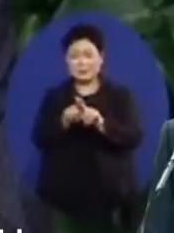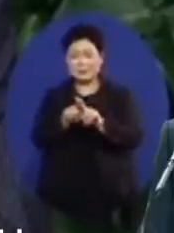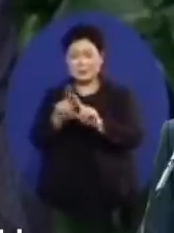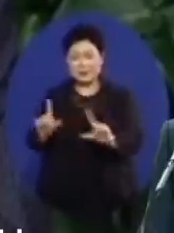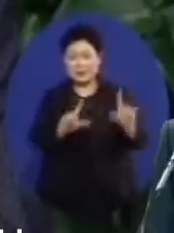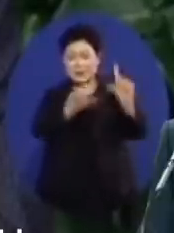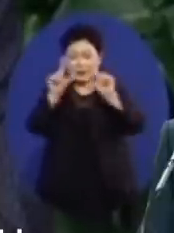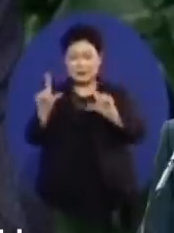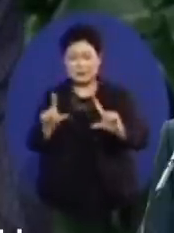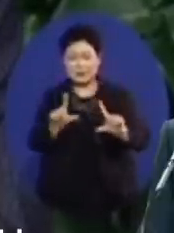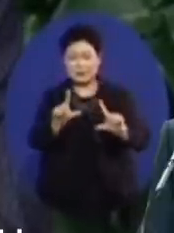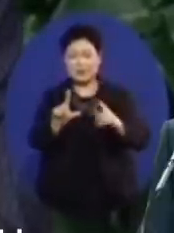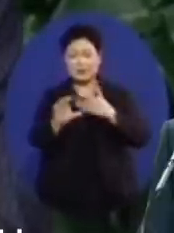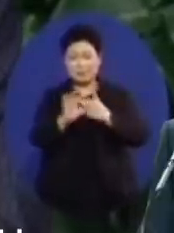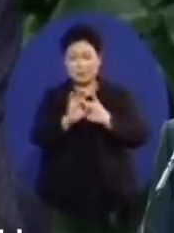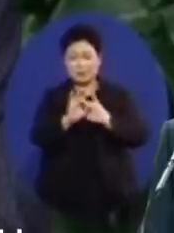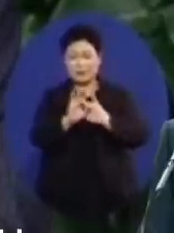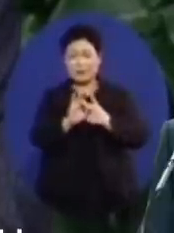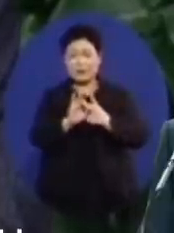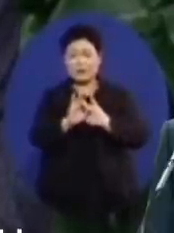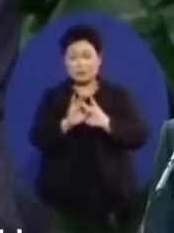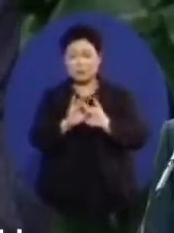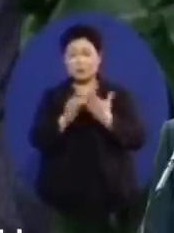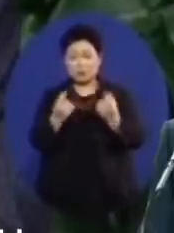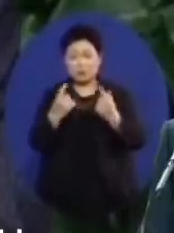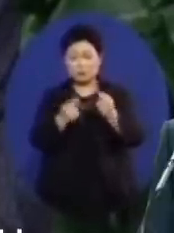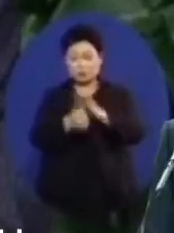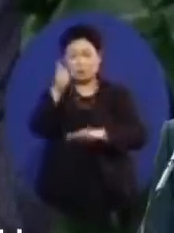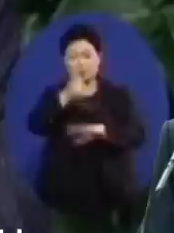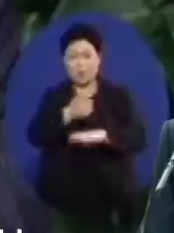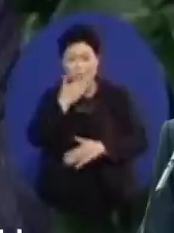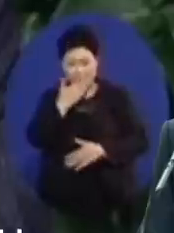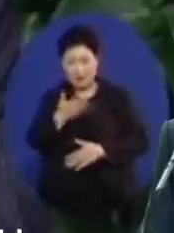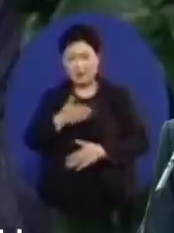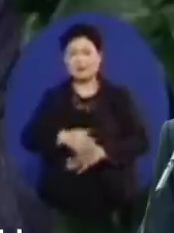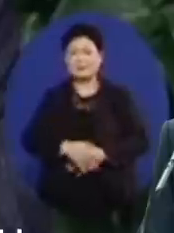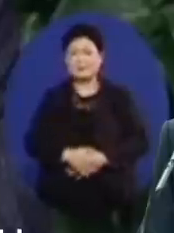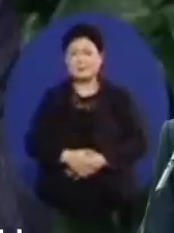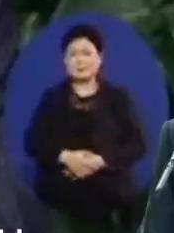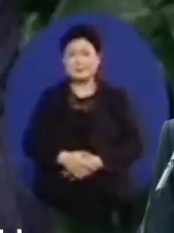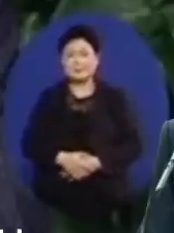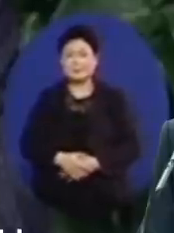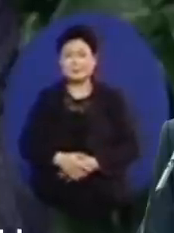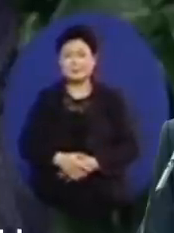삶을 사는데 성공 안 할 수가 있어요. 반드시 성공하게 되는 것입니다.